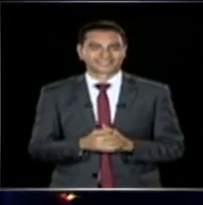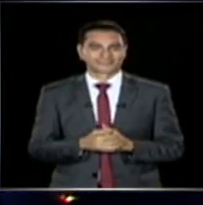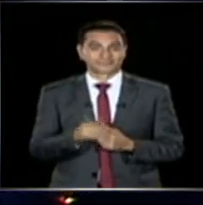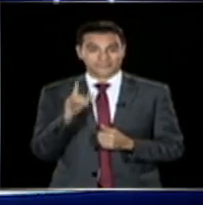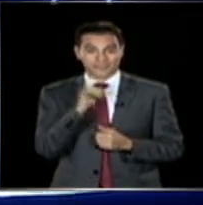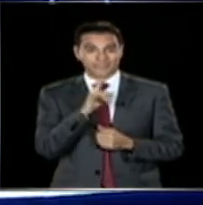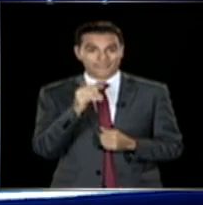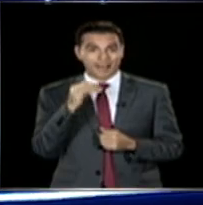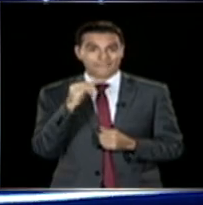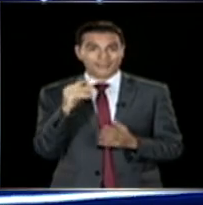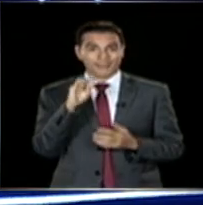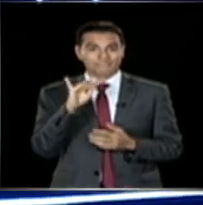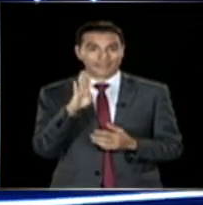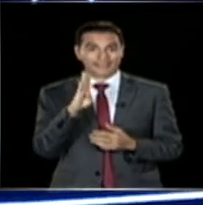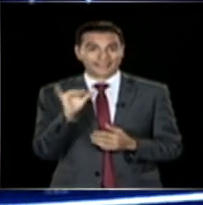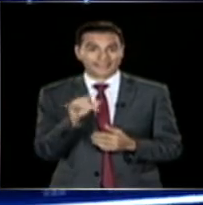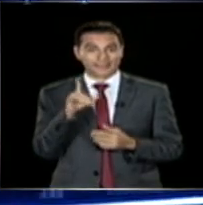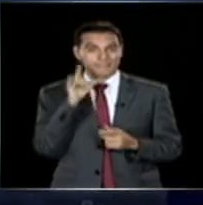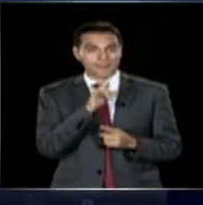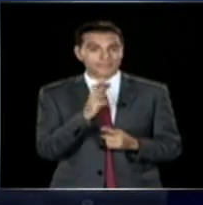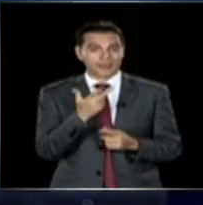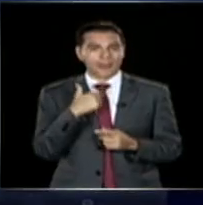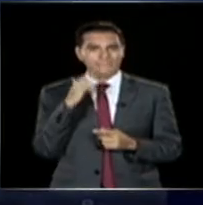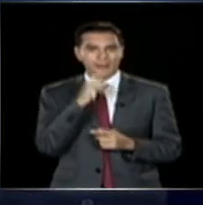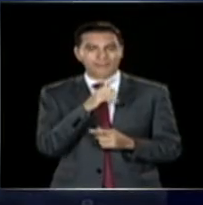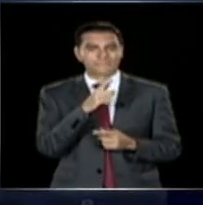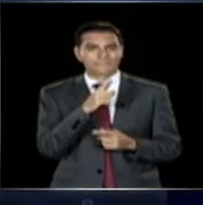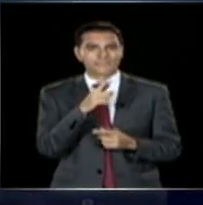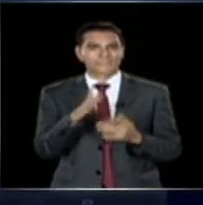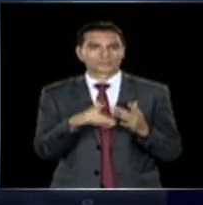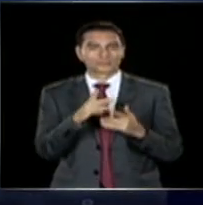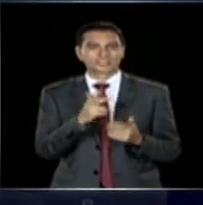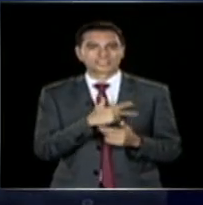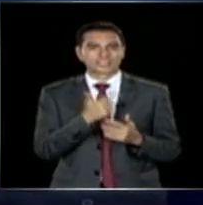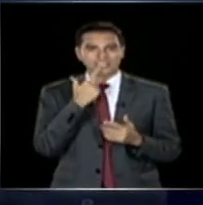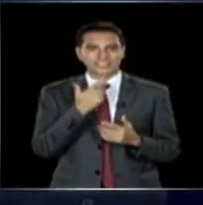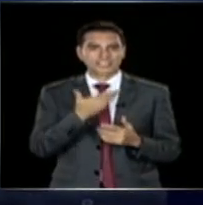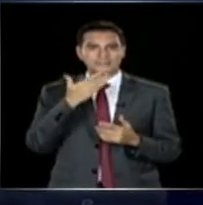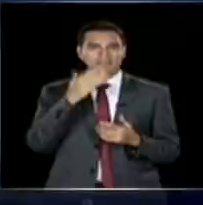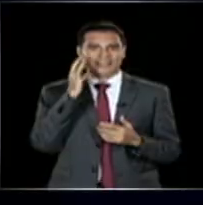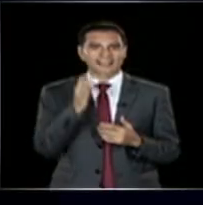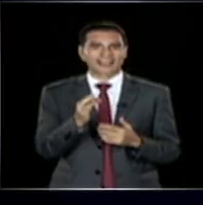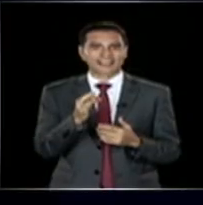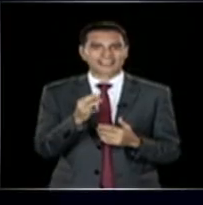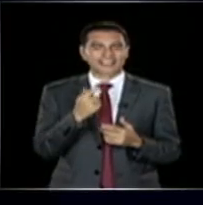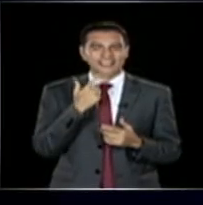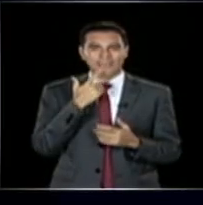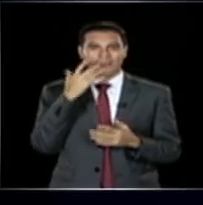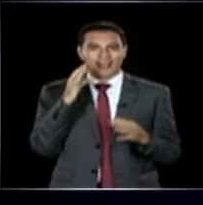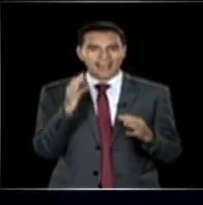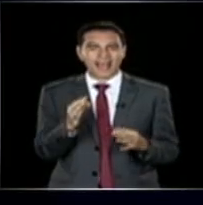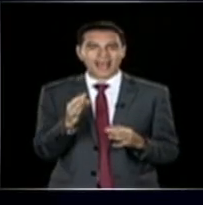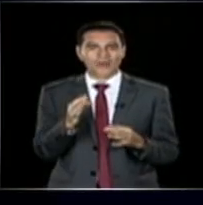بتحب أحمد مكي؟ بتحبي له إيه؟ بحب مسلسل كبير جدا. الكبير قوي ده